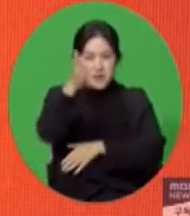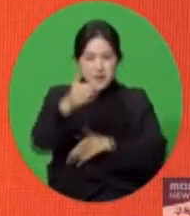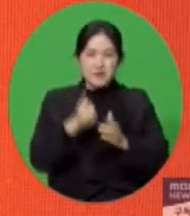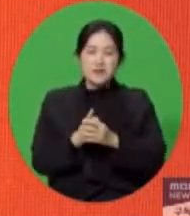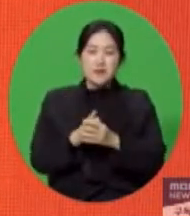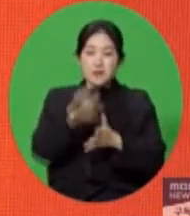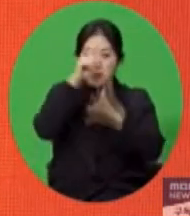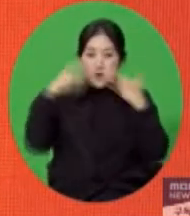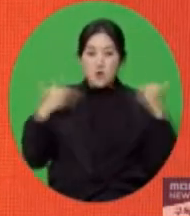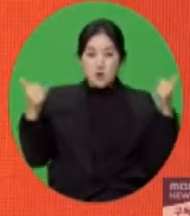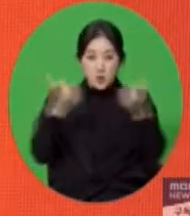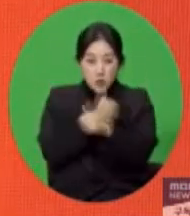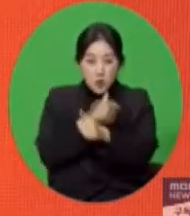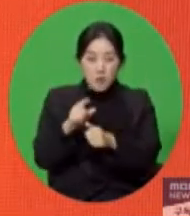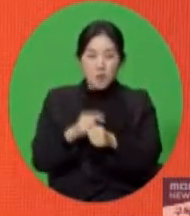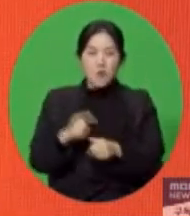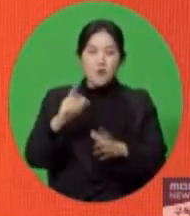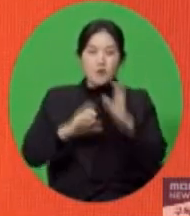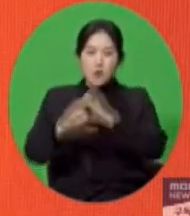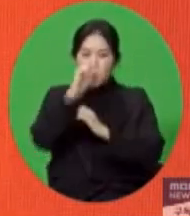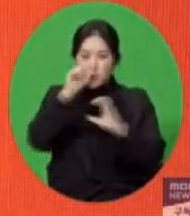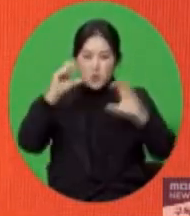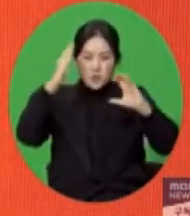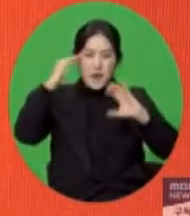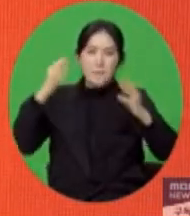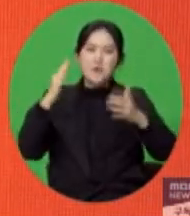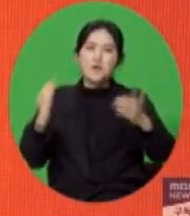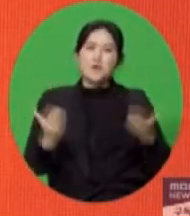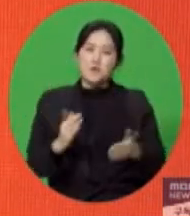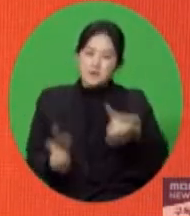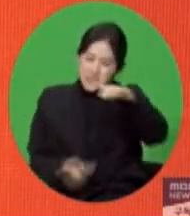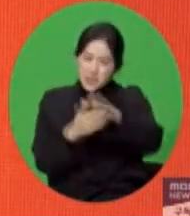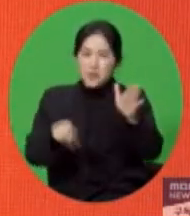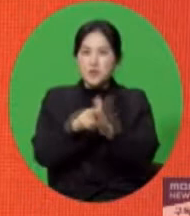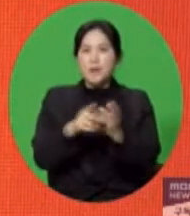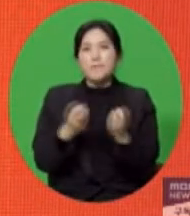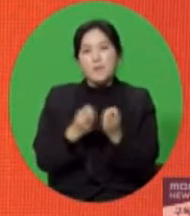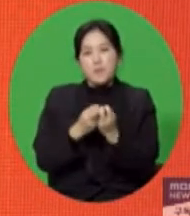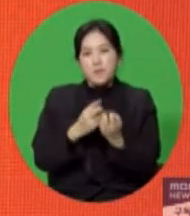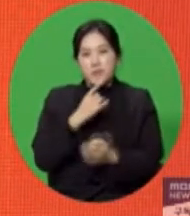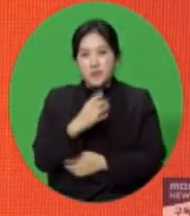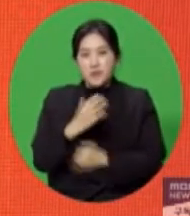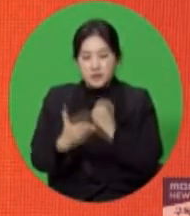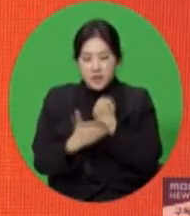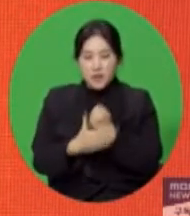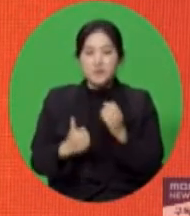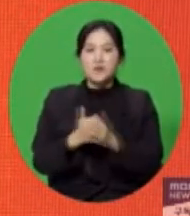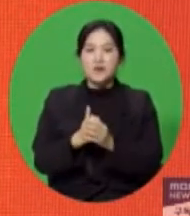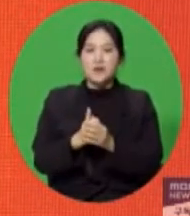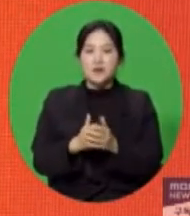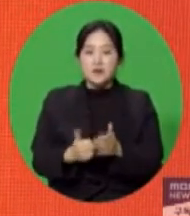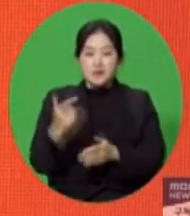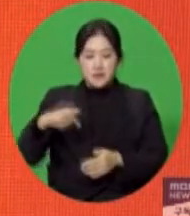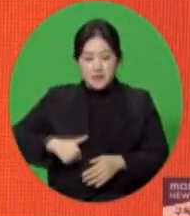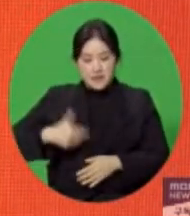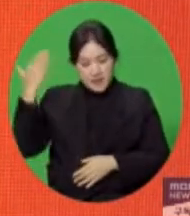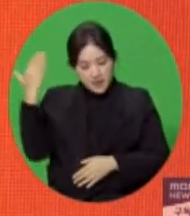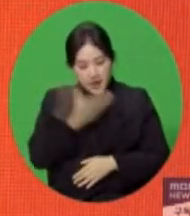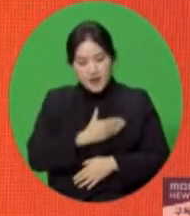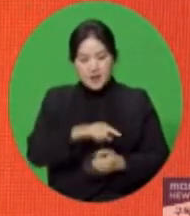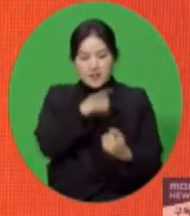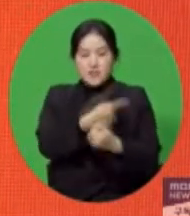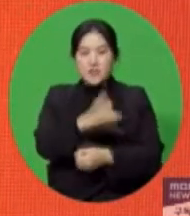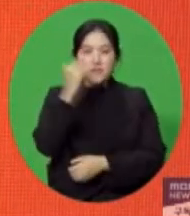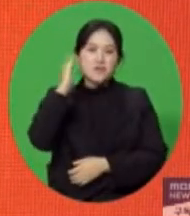정권 교체는 그를 위한 수단입니다. 이를 위해서는 도덕적이고 유능한